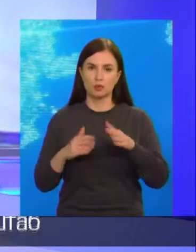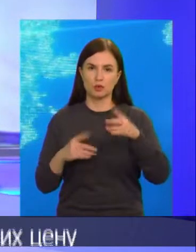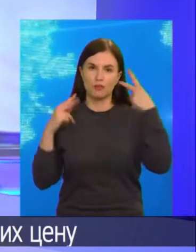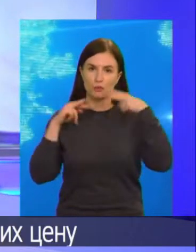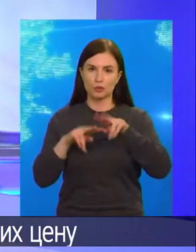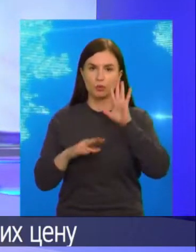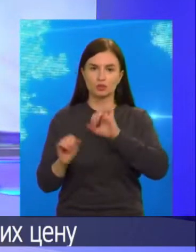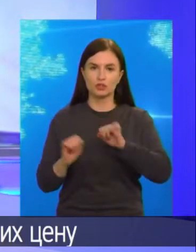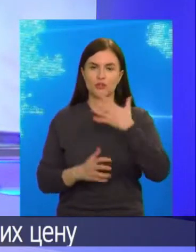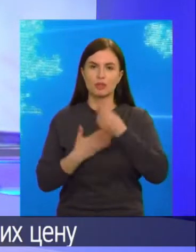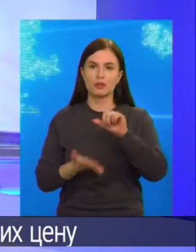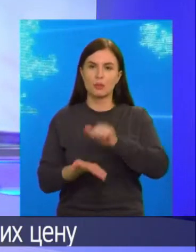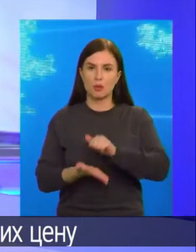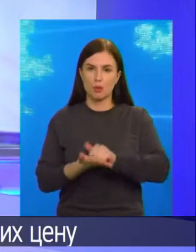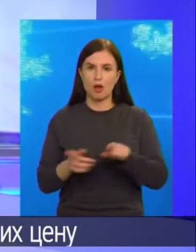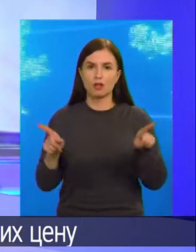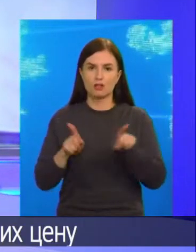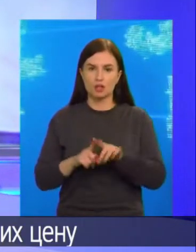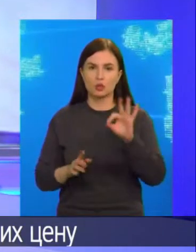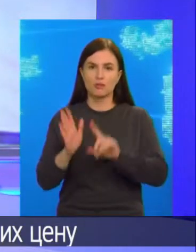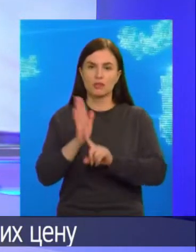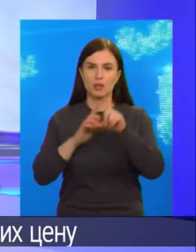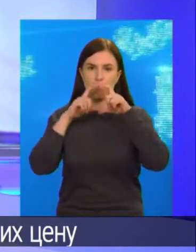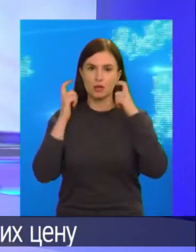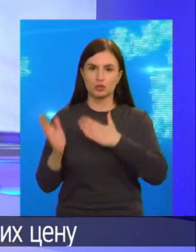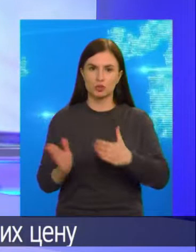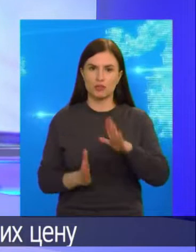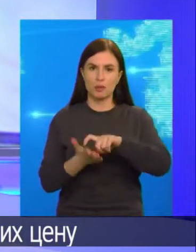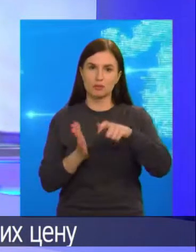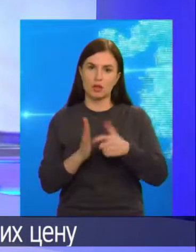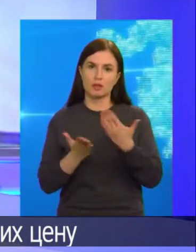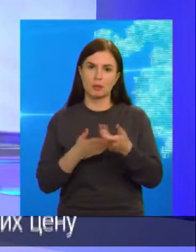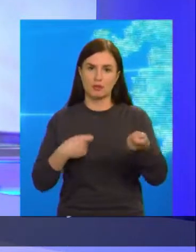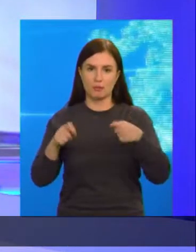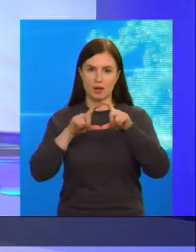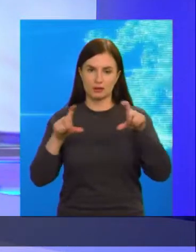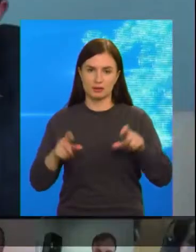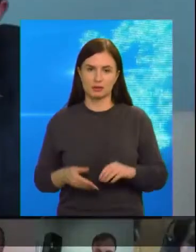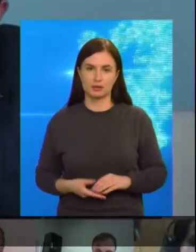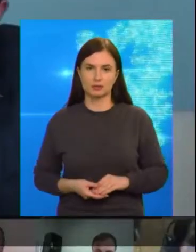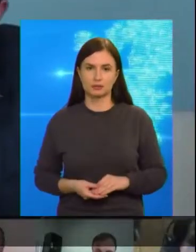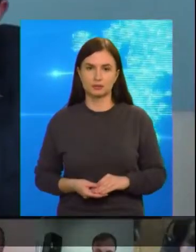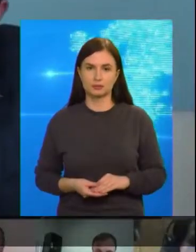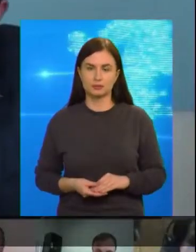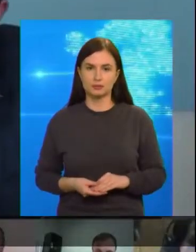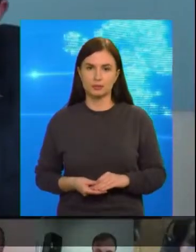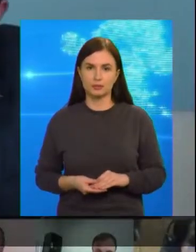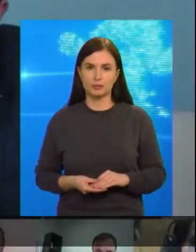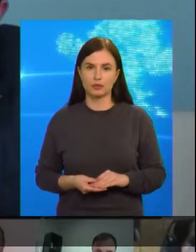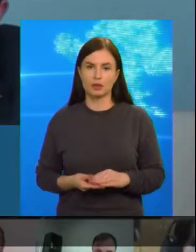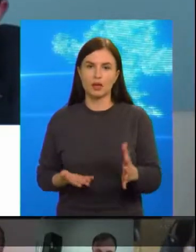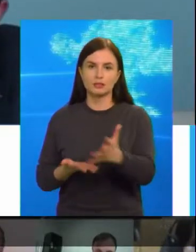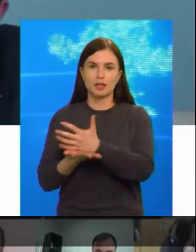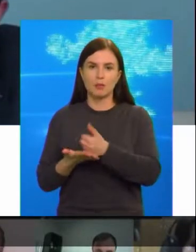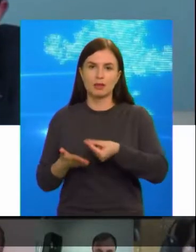будут защищать дипломы, а также о введении масочного режима в помещениях, например, в магазинах. Забраны тесты